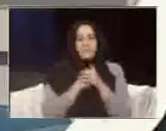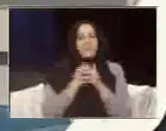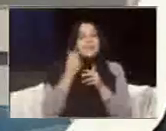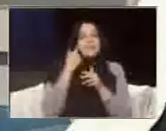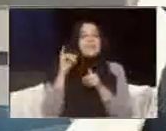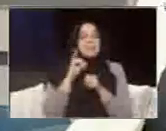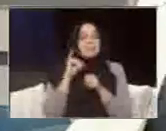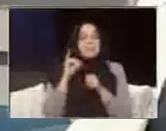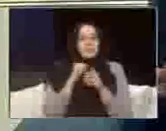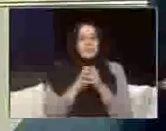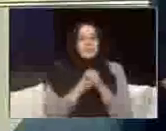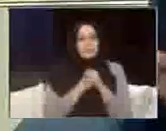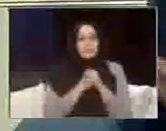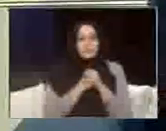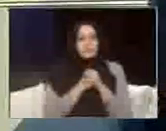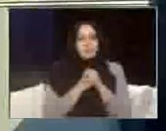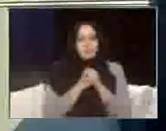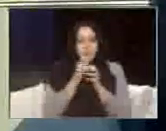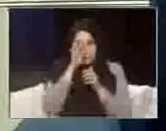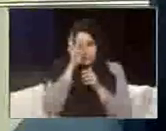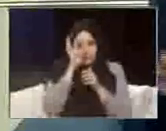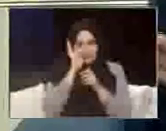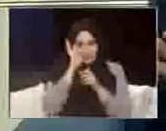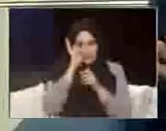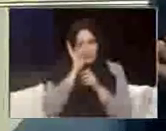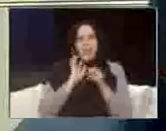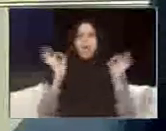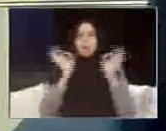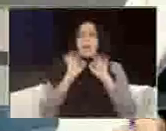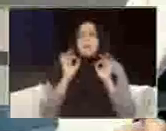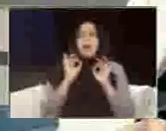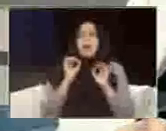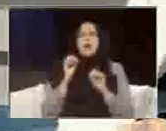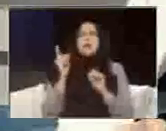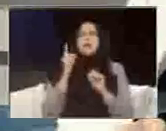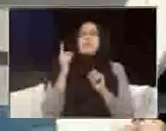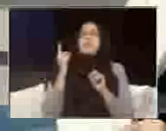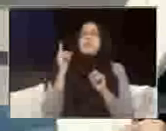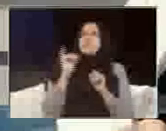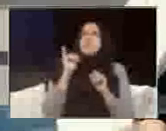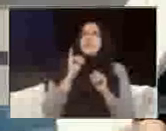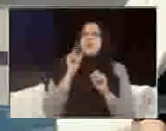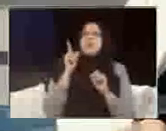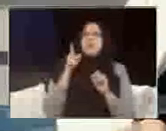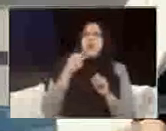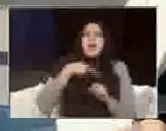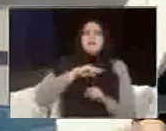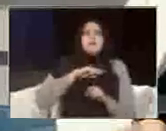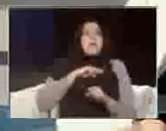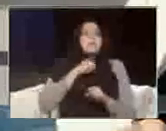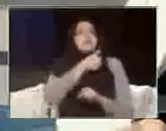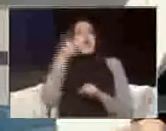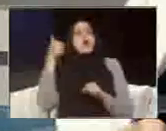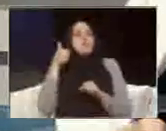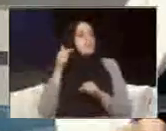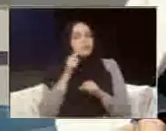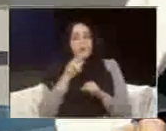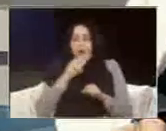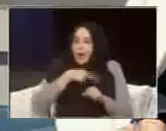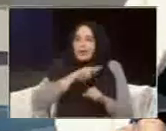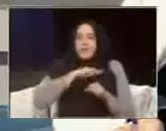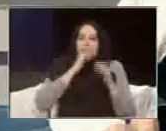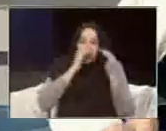فإذا كان هناك ما فيش أحد عنده سلطة مطلقة، ما كاينش، بارك الله فيك، ما كاينش، كان البوفوار أريت البوفوار كما يقول